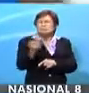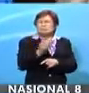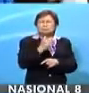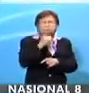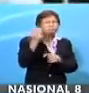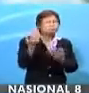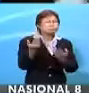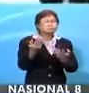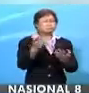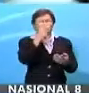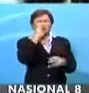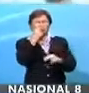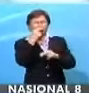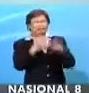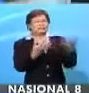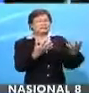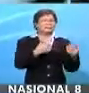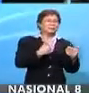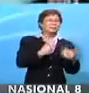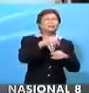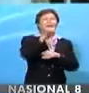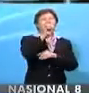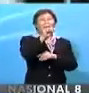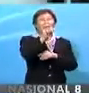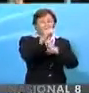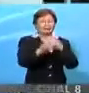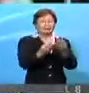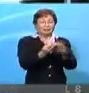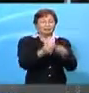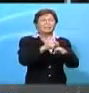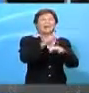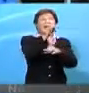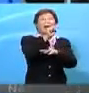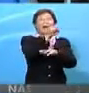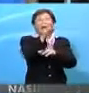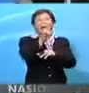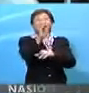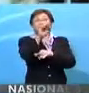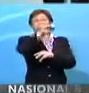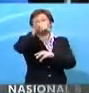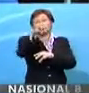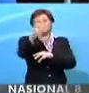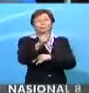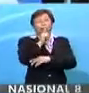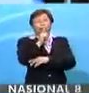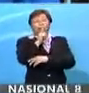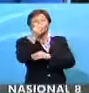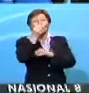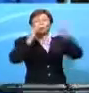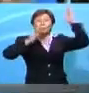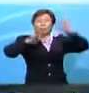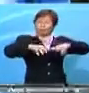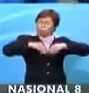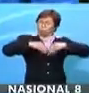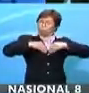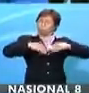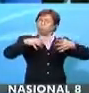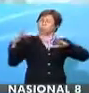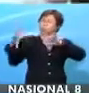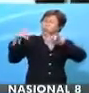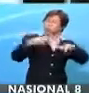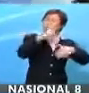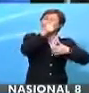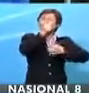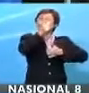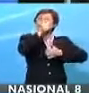Namun selepas diperkenalkan menerusi festival ini, ternyata makanan tempatan kita sememangnya diterima ramai dan disukai